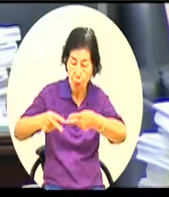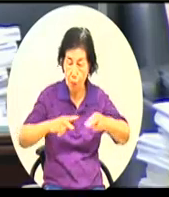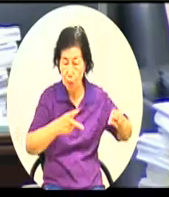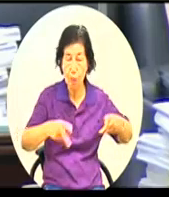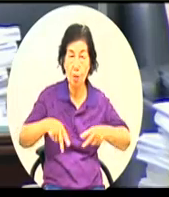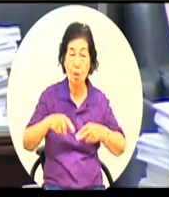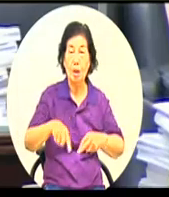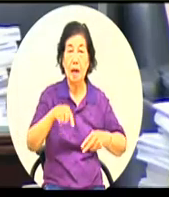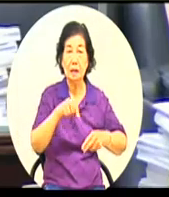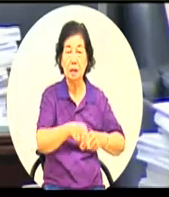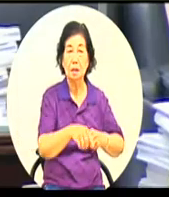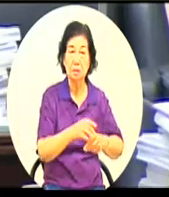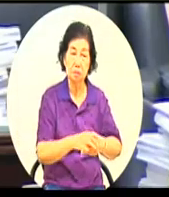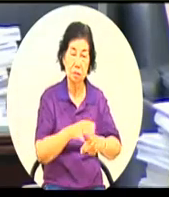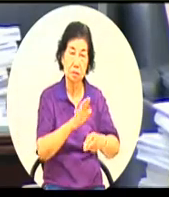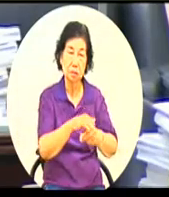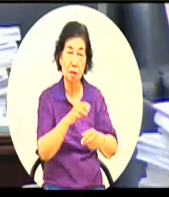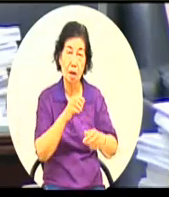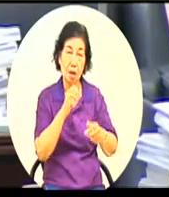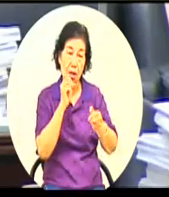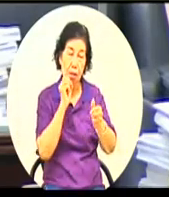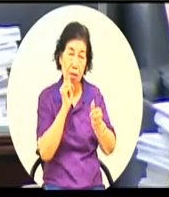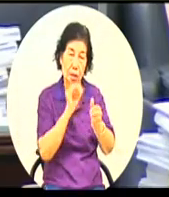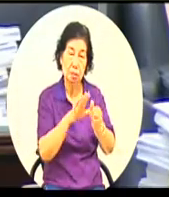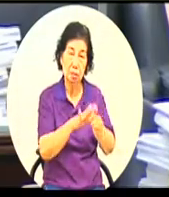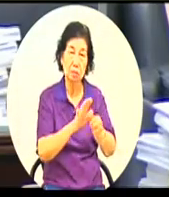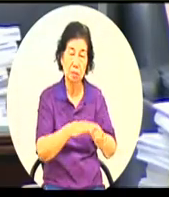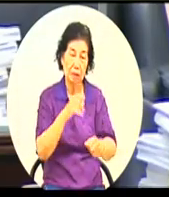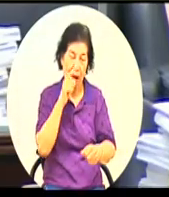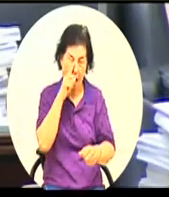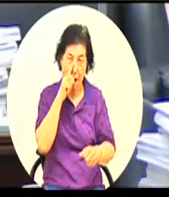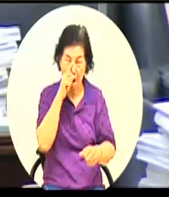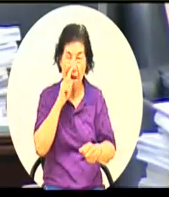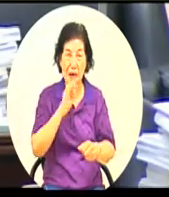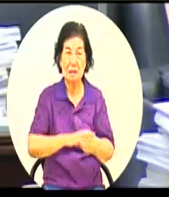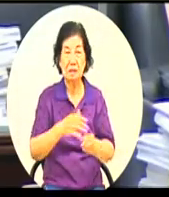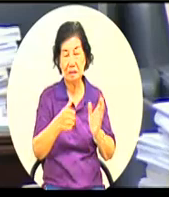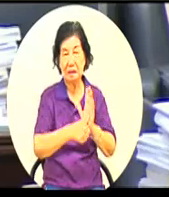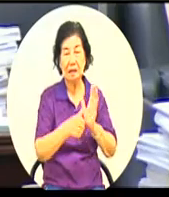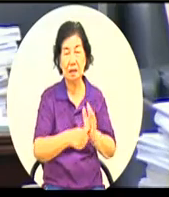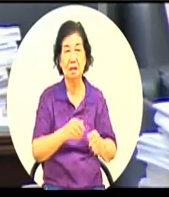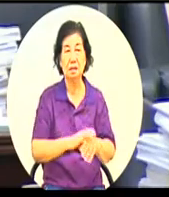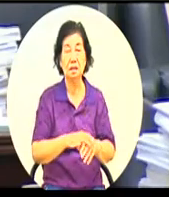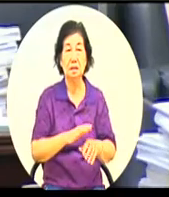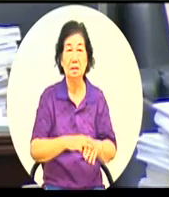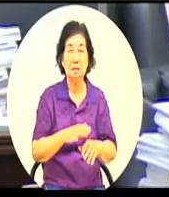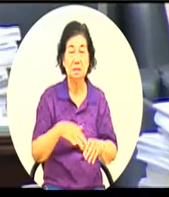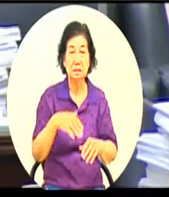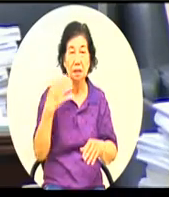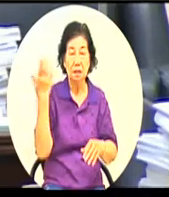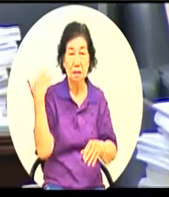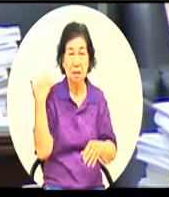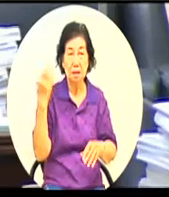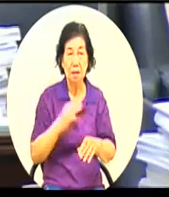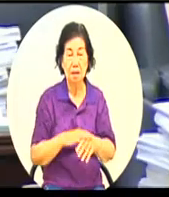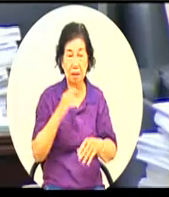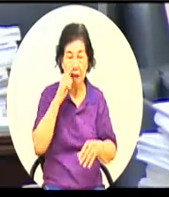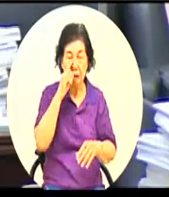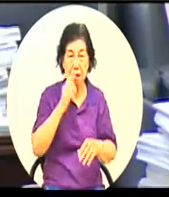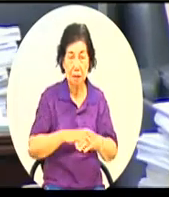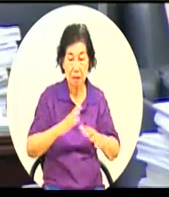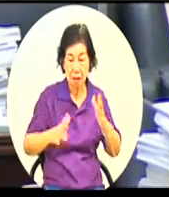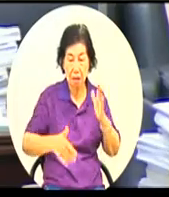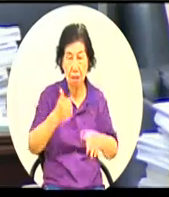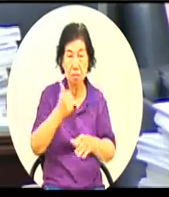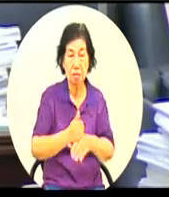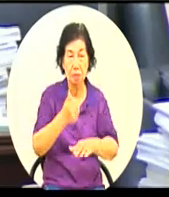不公不义，啊，结果恁家己民进党的前总统讲军公教是咱全国安定的力量。